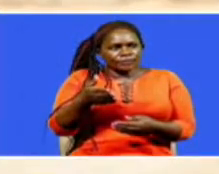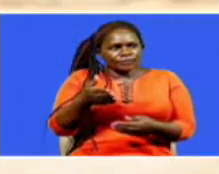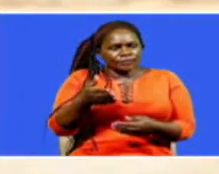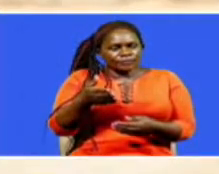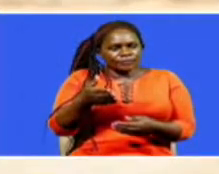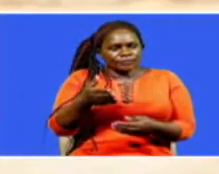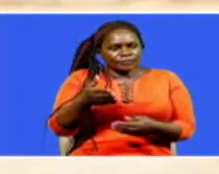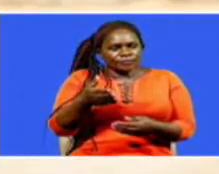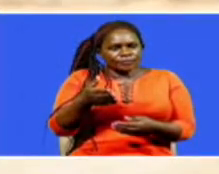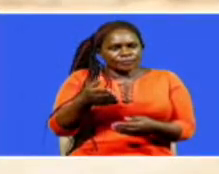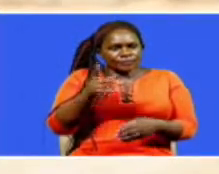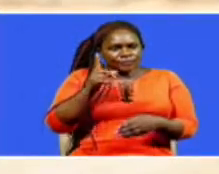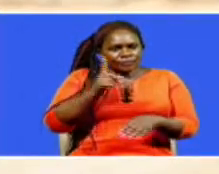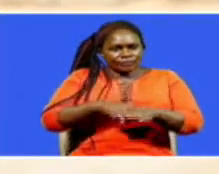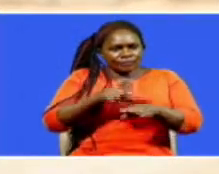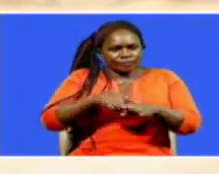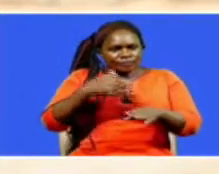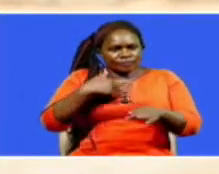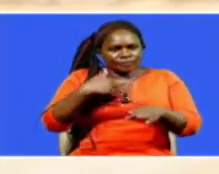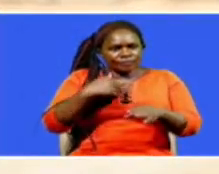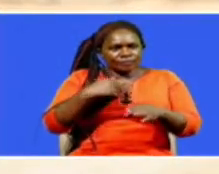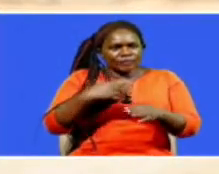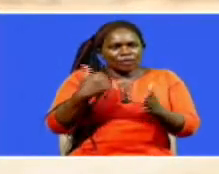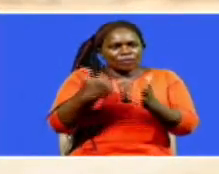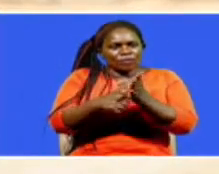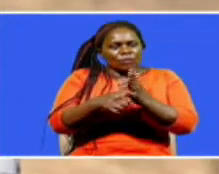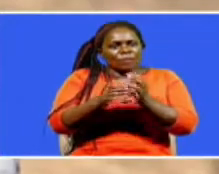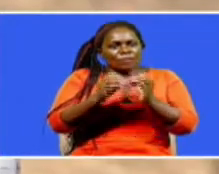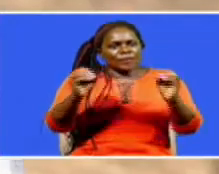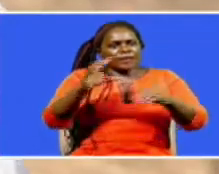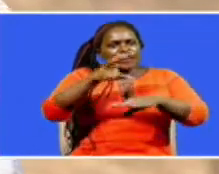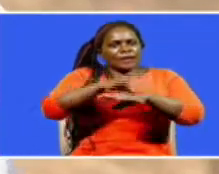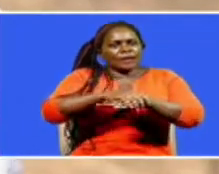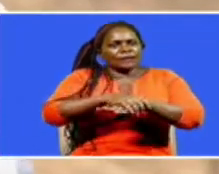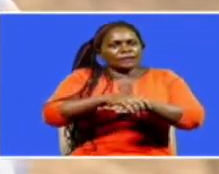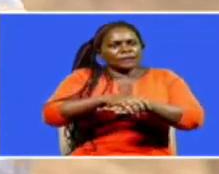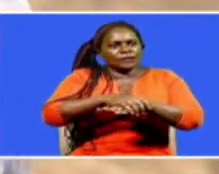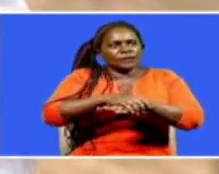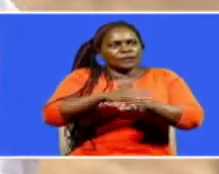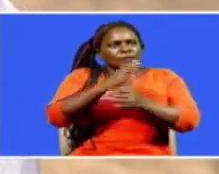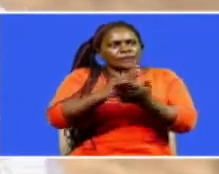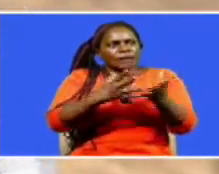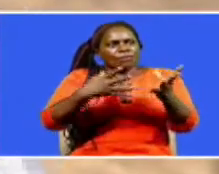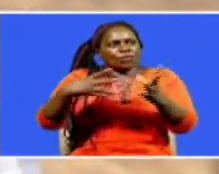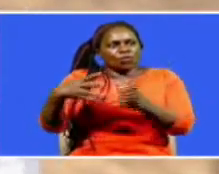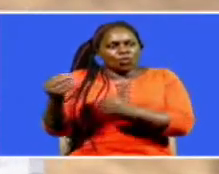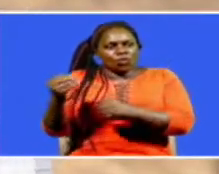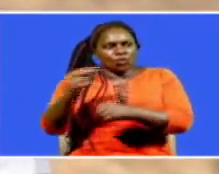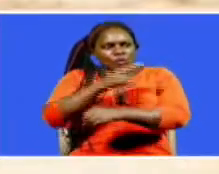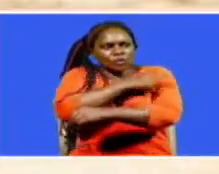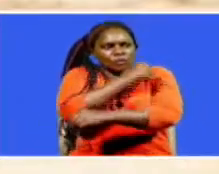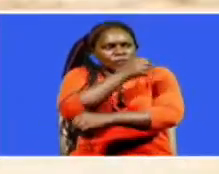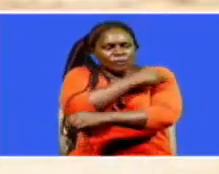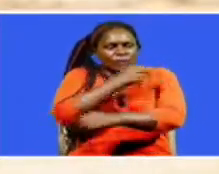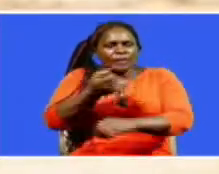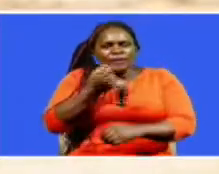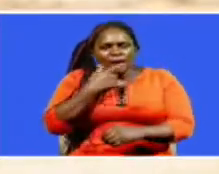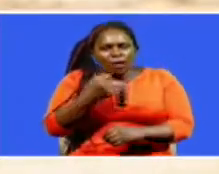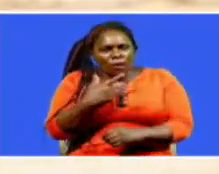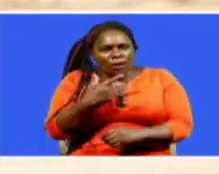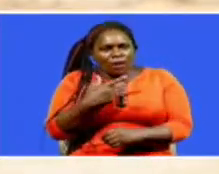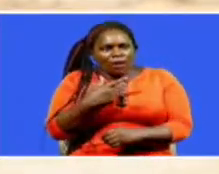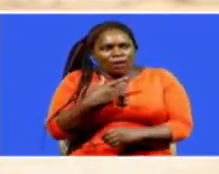kike. Na wakati hata wa uzazi wanapata shida kubwa sana. Inakuwa ugonjwa ingine mpaka unampeleka hospitali atibiwe.